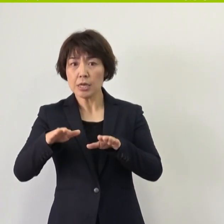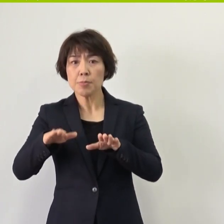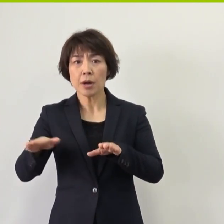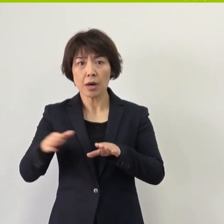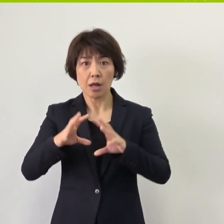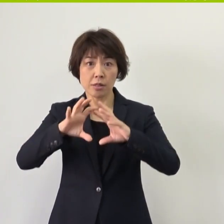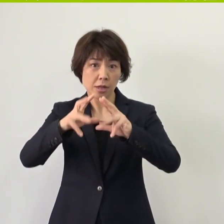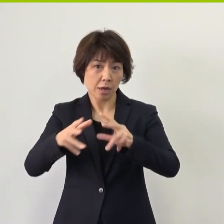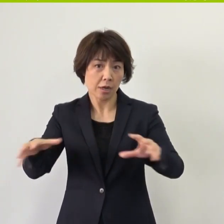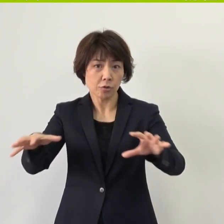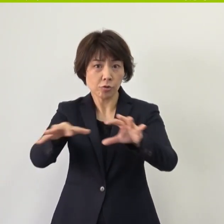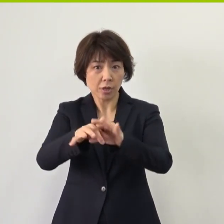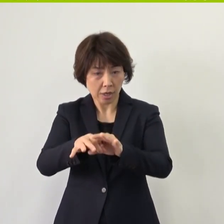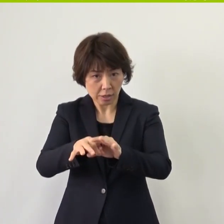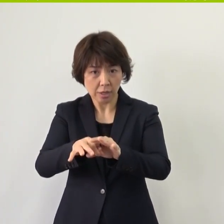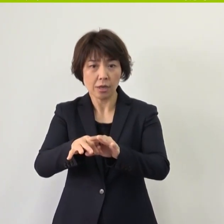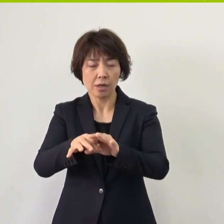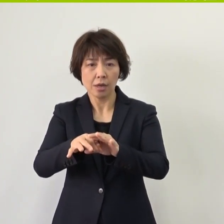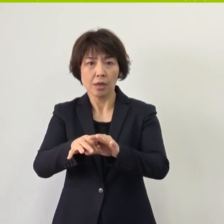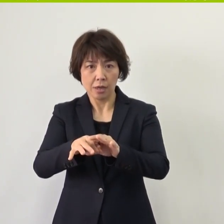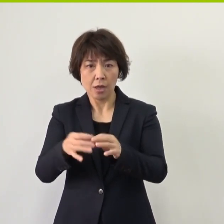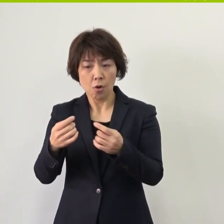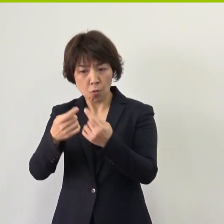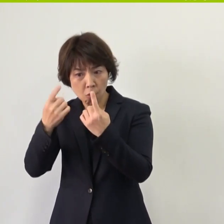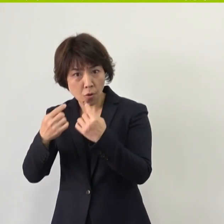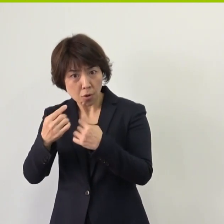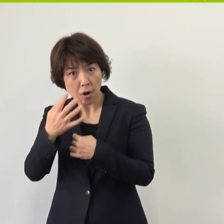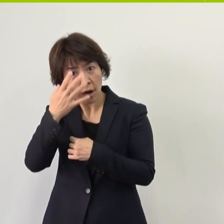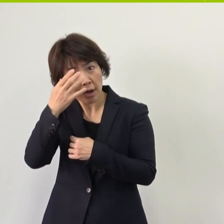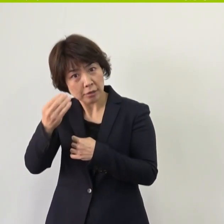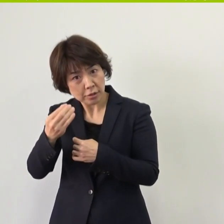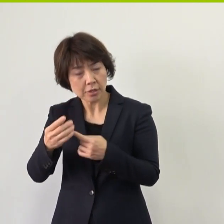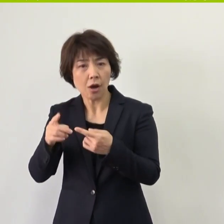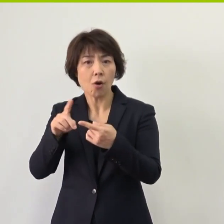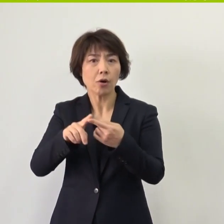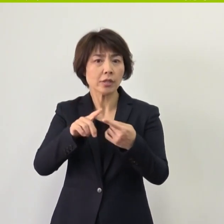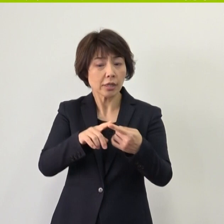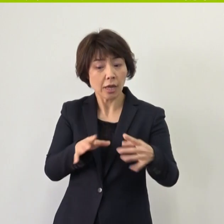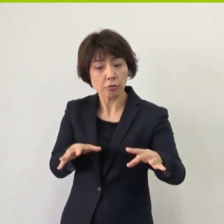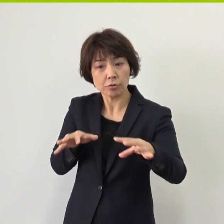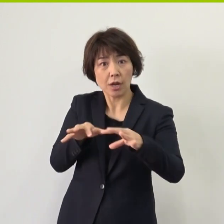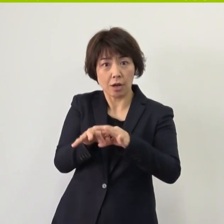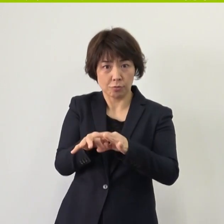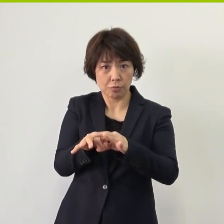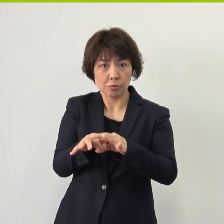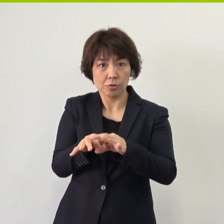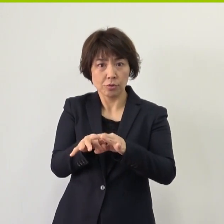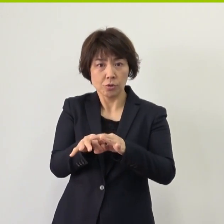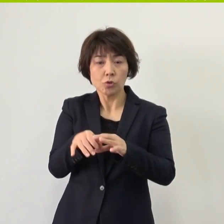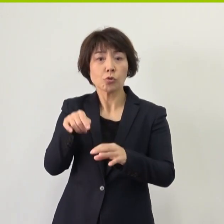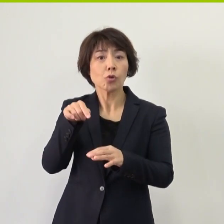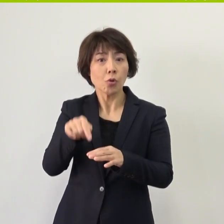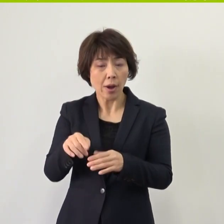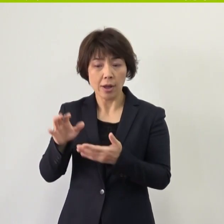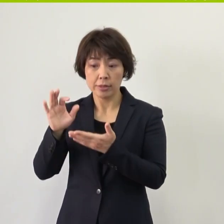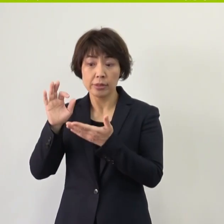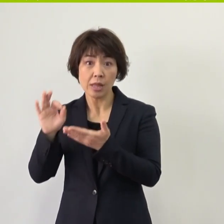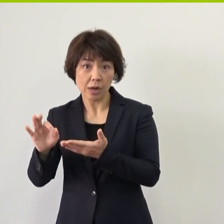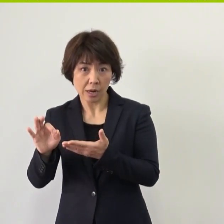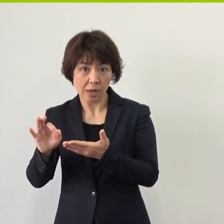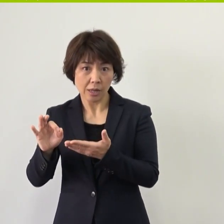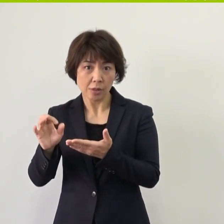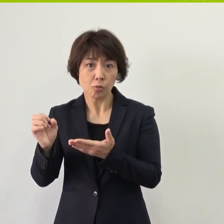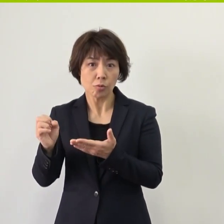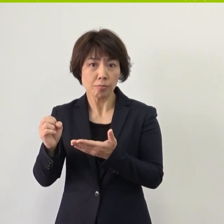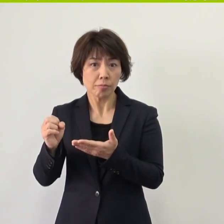から世界中がつながって刺激し合って、それこそ個々の興味関心に合わせてですねつながるということ、で同時にそれは